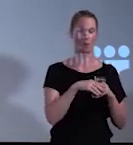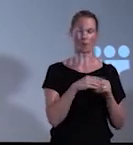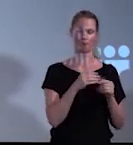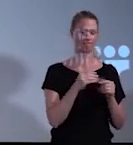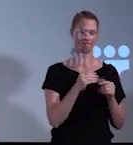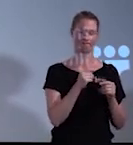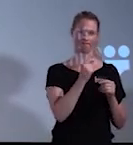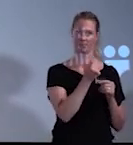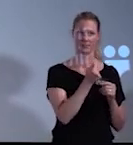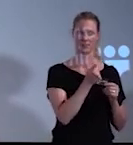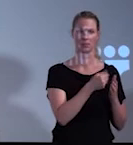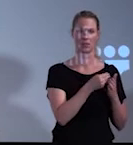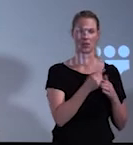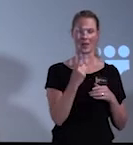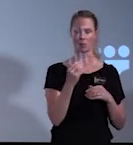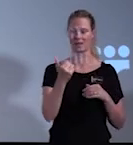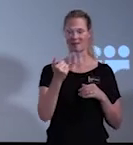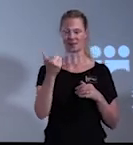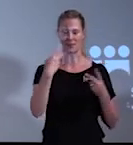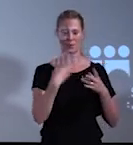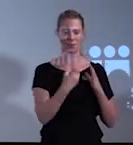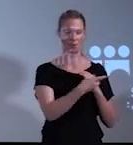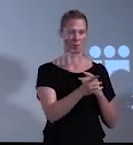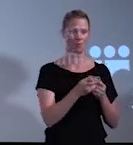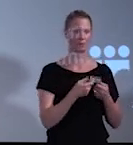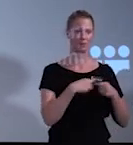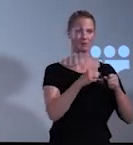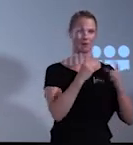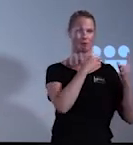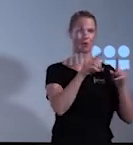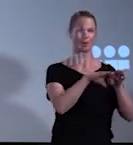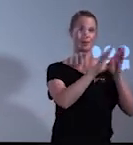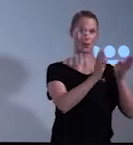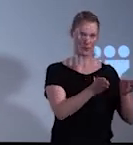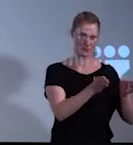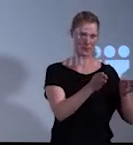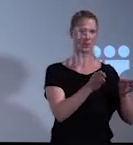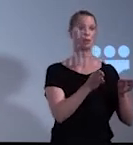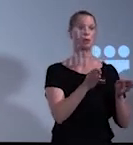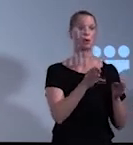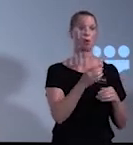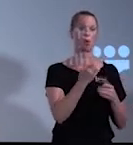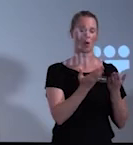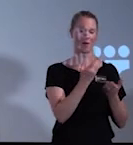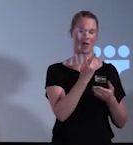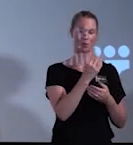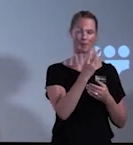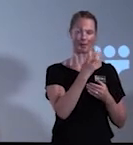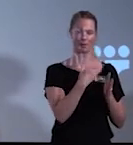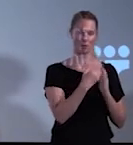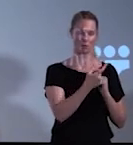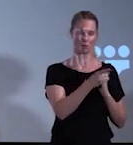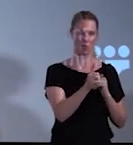marginaler. 160 biografer av dem drevs av Folkets hus och Våra gårdar, och ungefär 230 stycken